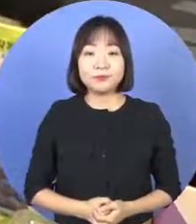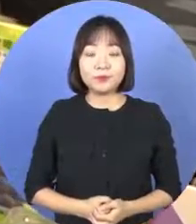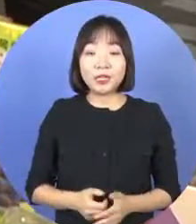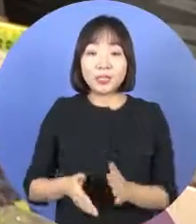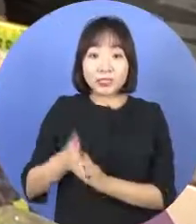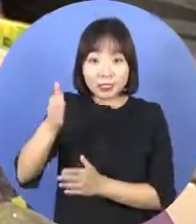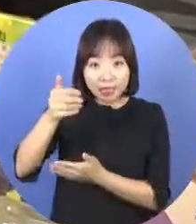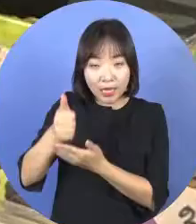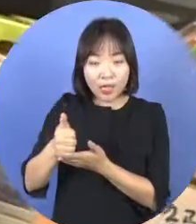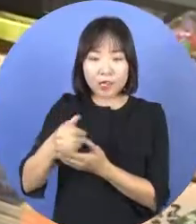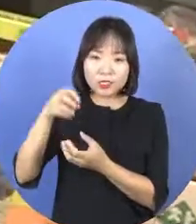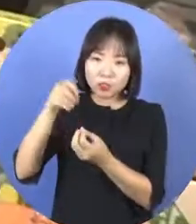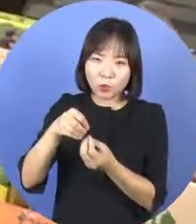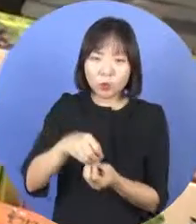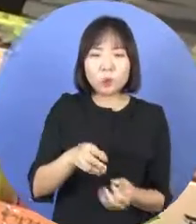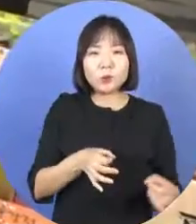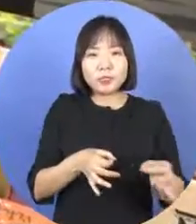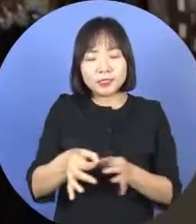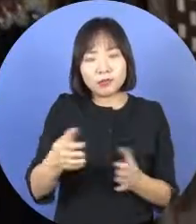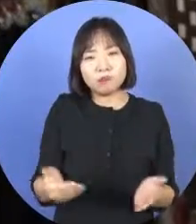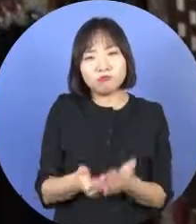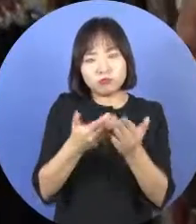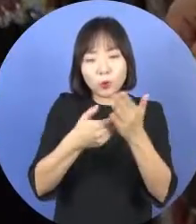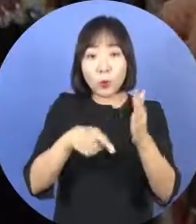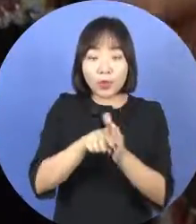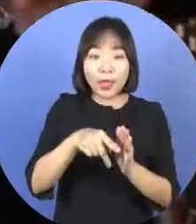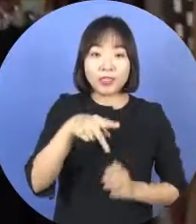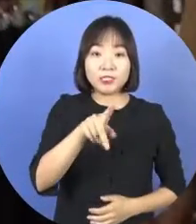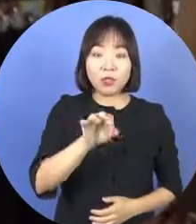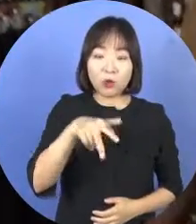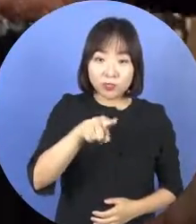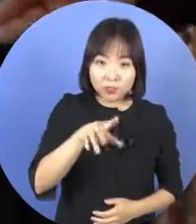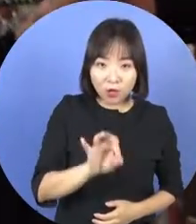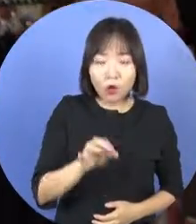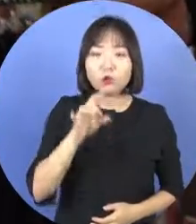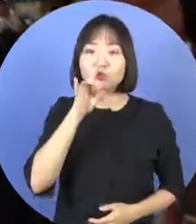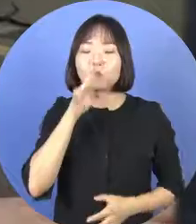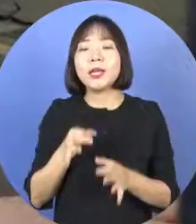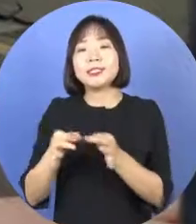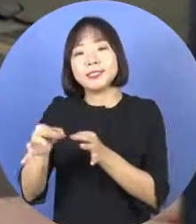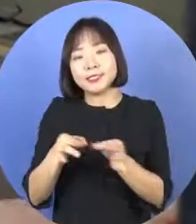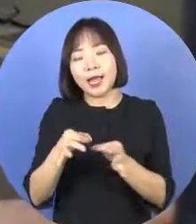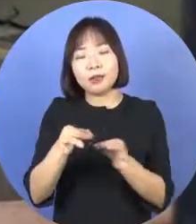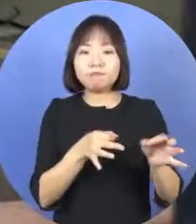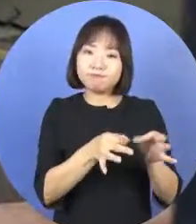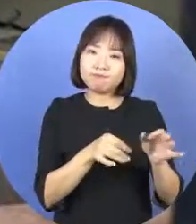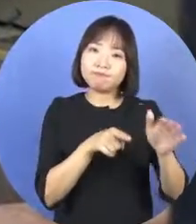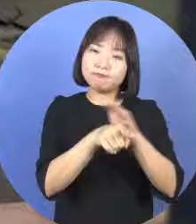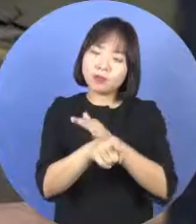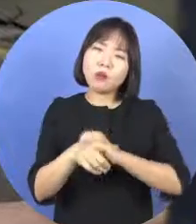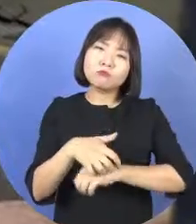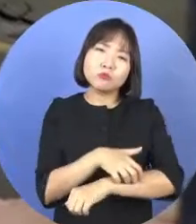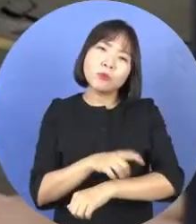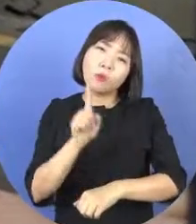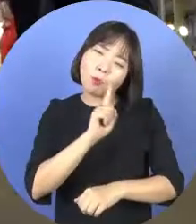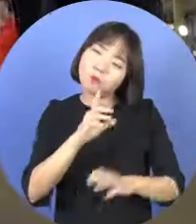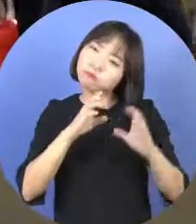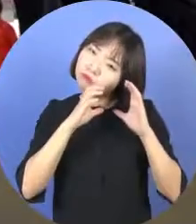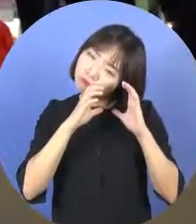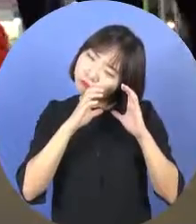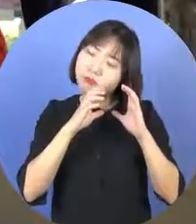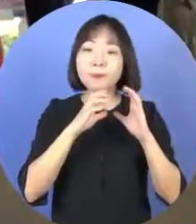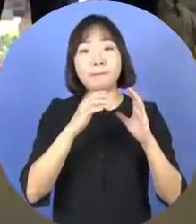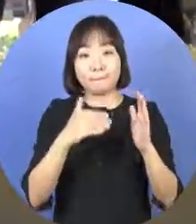이어 구본영 시장은 전통시장 활성화를 위해 성정시장과 천안중앙시장을 방문해 상인들의 애로사항을 청취하고